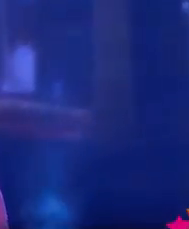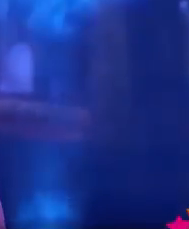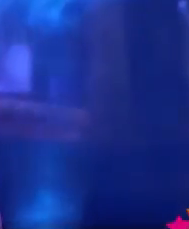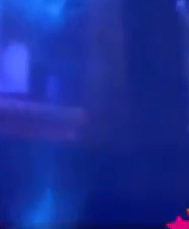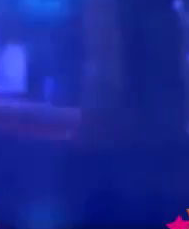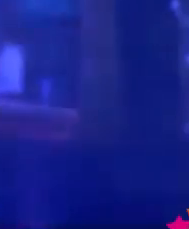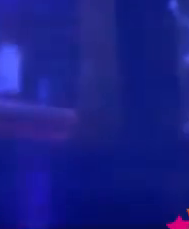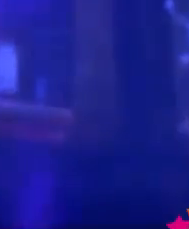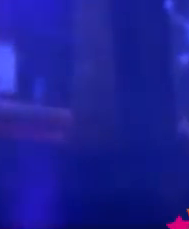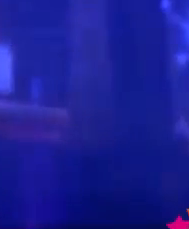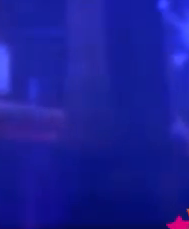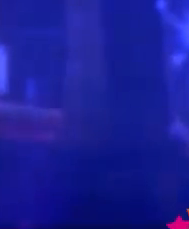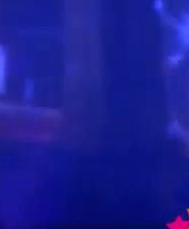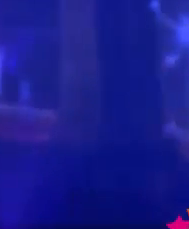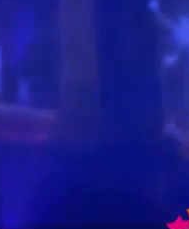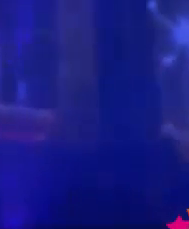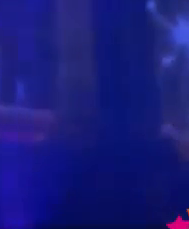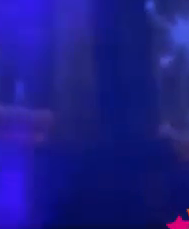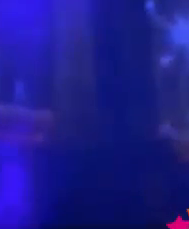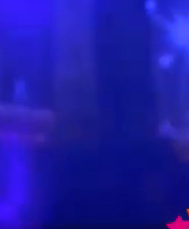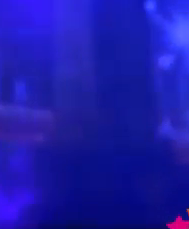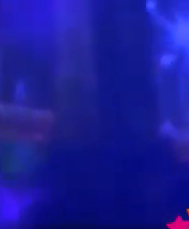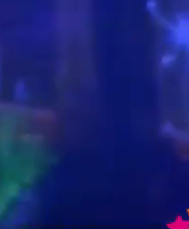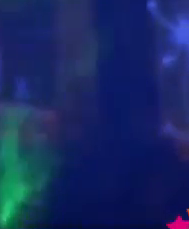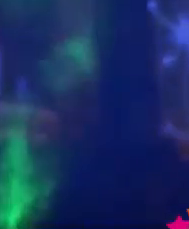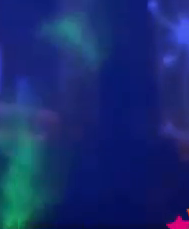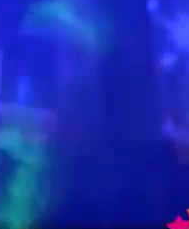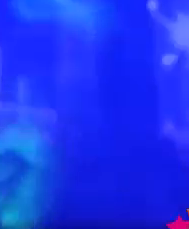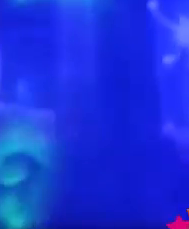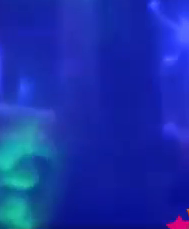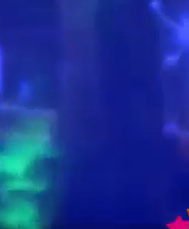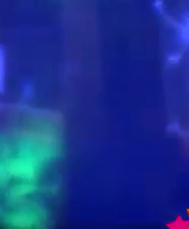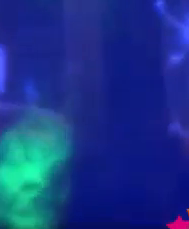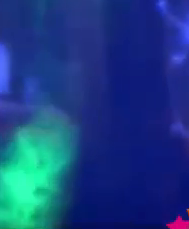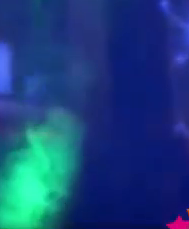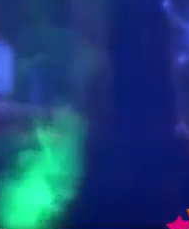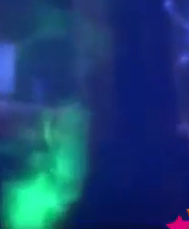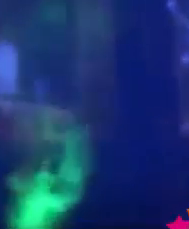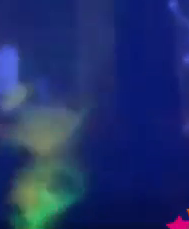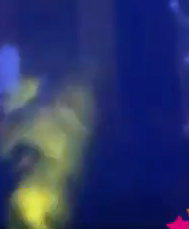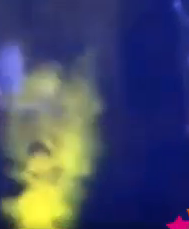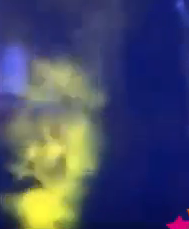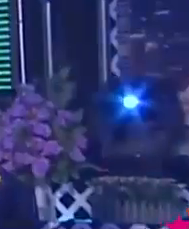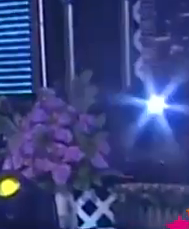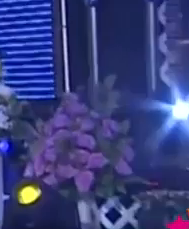젊어서도 늙어서도 고구라진 할미